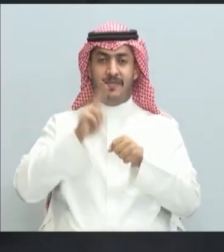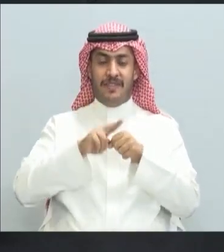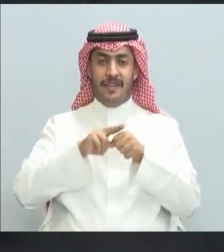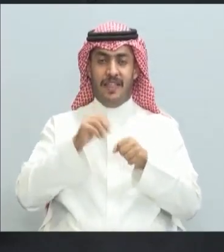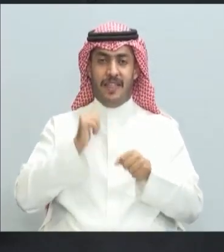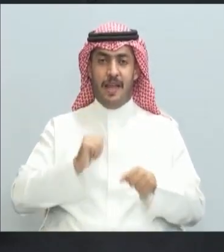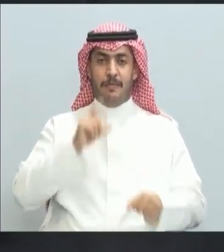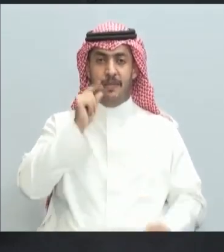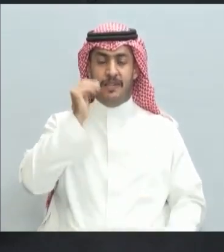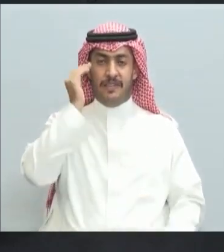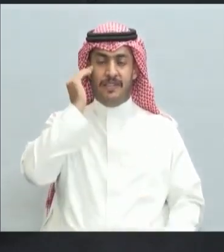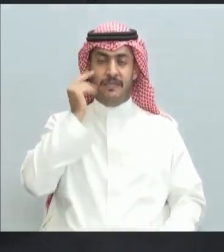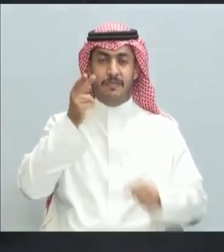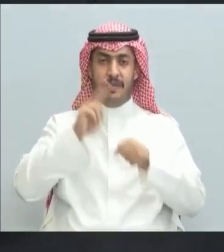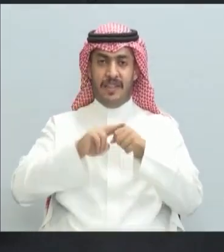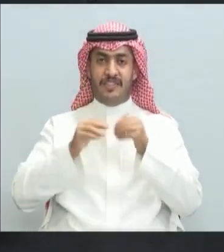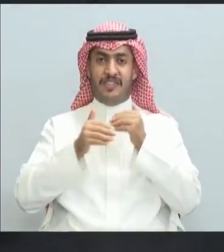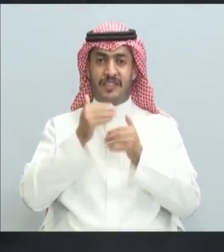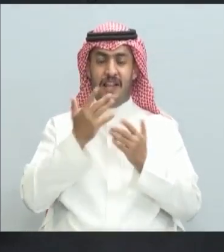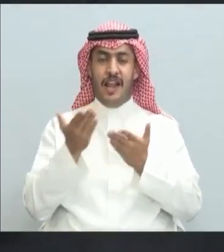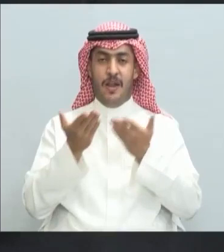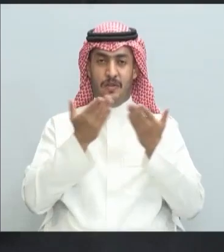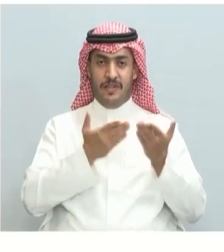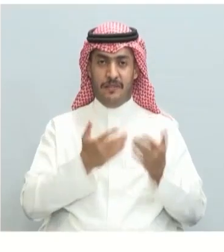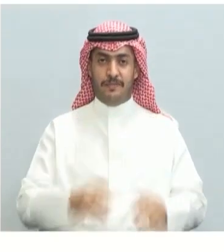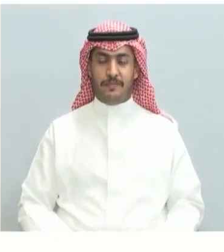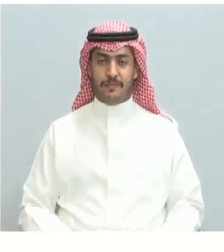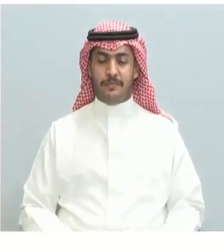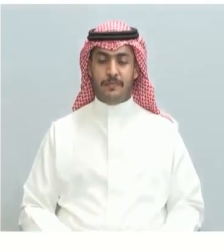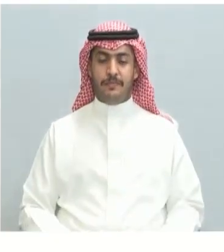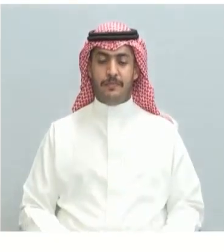اعزائي الطلاب والطالبات من جديد فاهلا ومرحبا